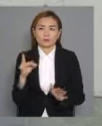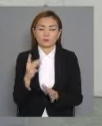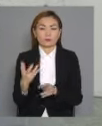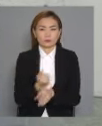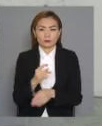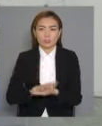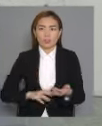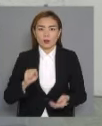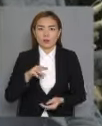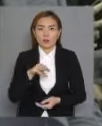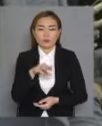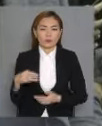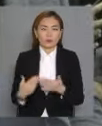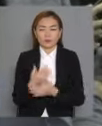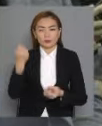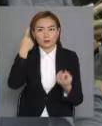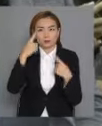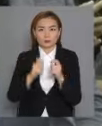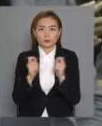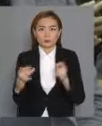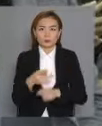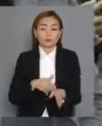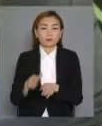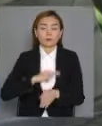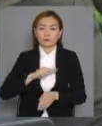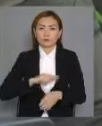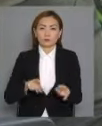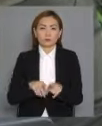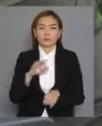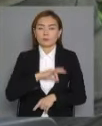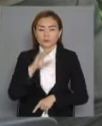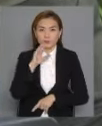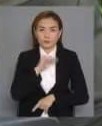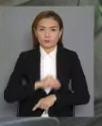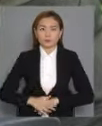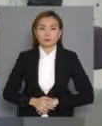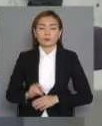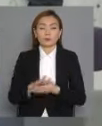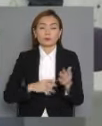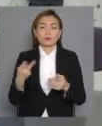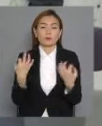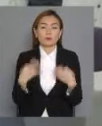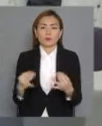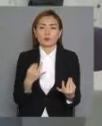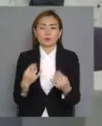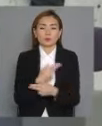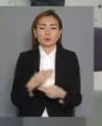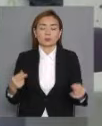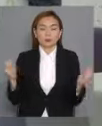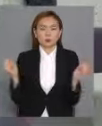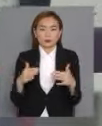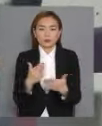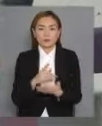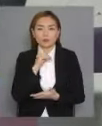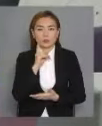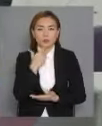қоймай, стартаперлердің жаңа идеясын өңірде жүзеге асыруға мүмкіндік беретінін айтты. Еркін микрофон форматында өткен басқосуда